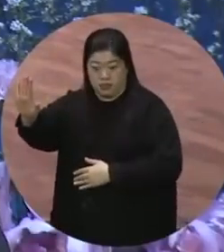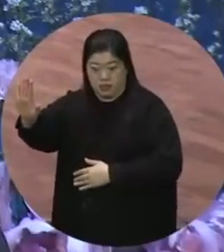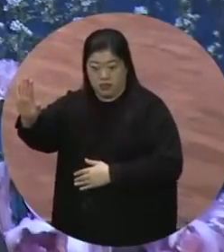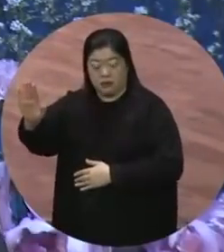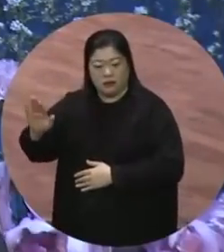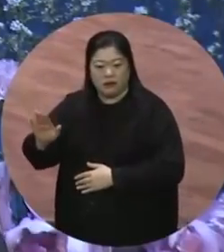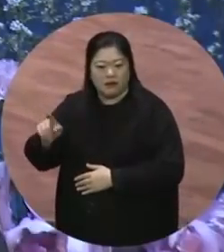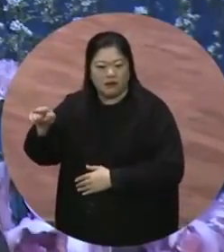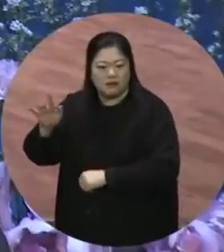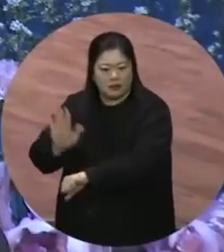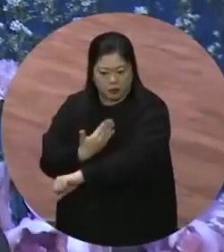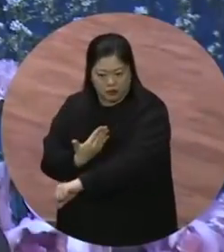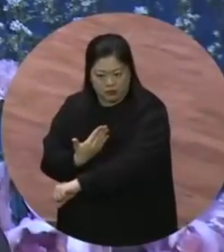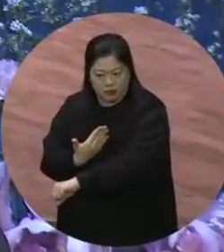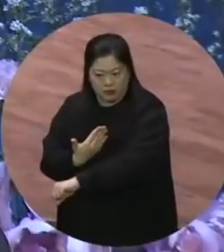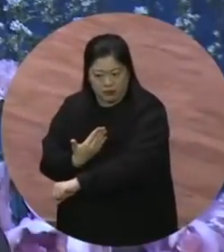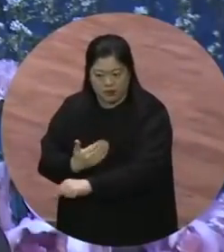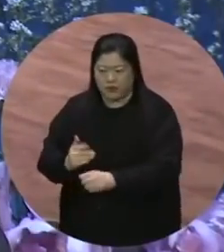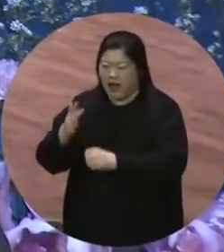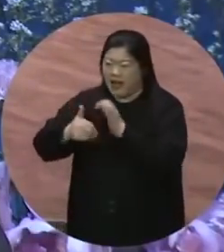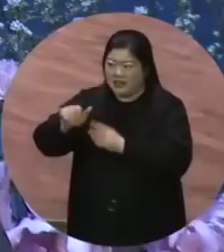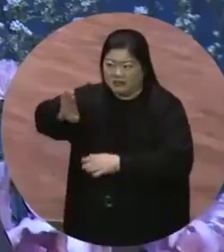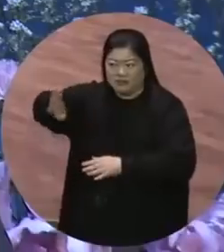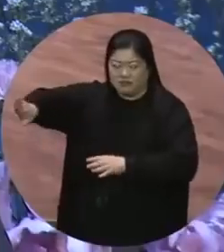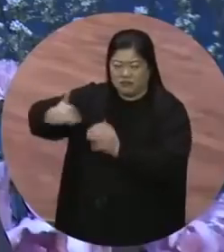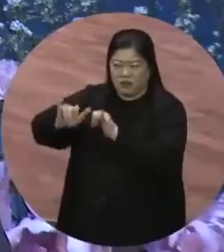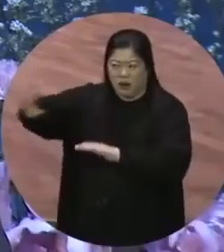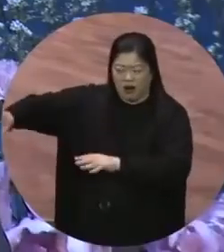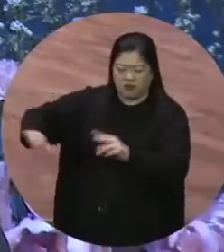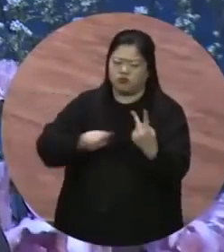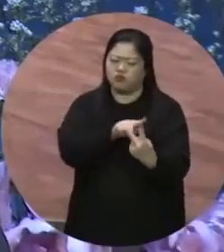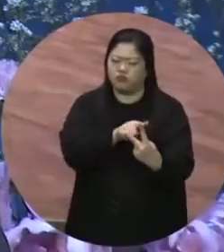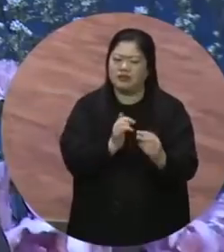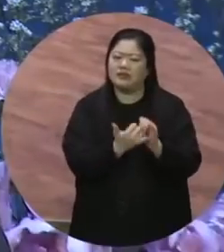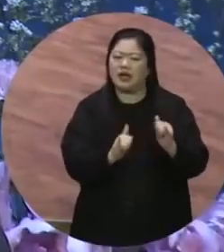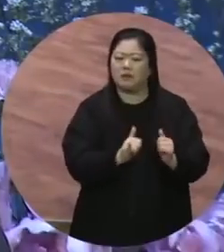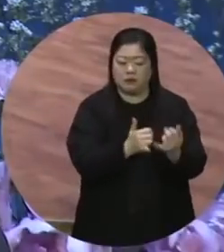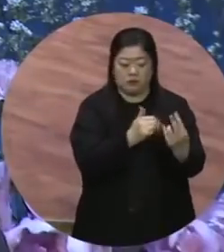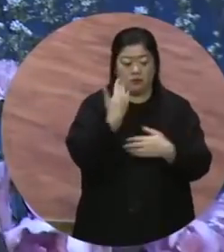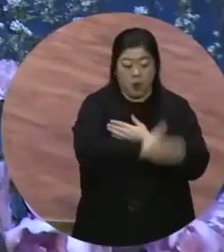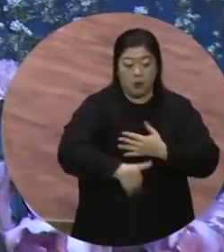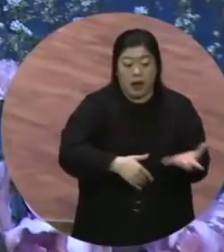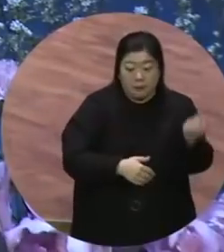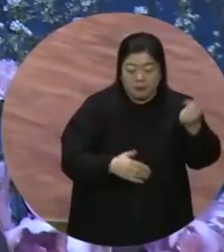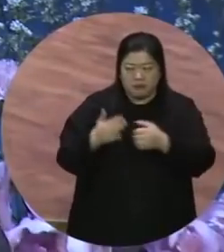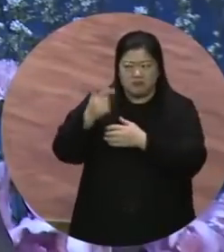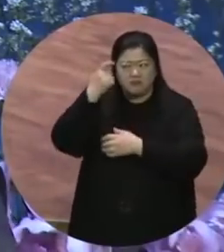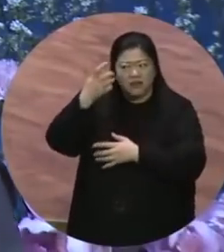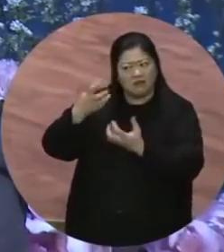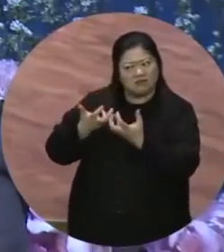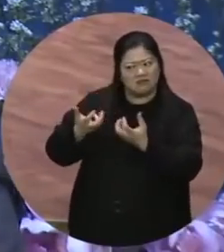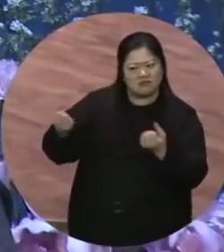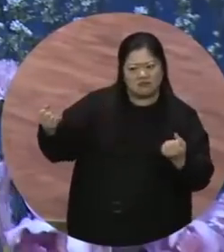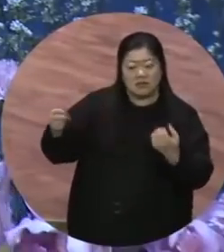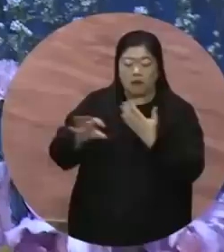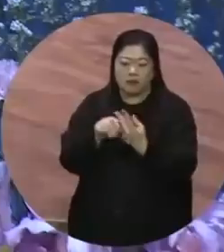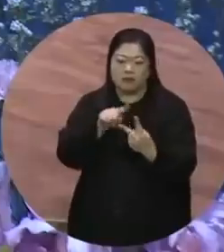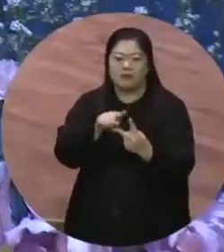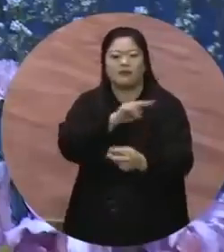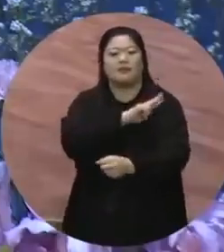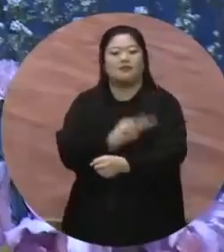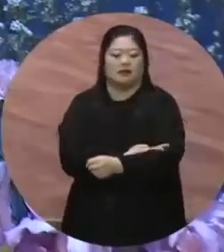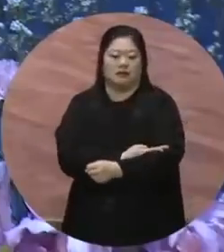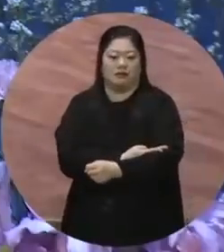아니다. 이단이에요. 이 예수 그리스도는 영이지 또 육체는 아니다. 그 이단이에요. 그런 이단 영지주의